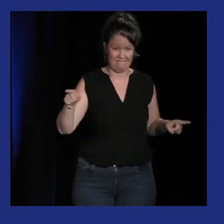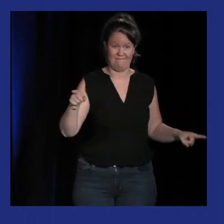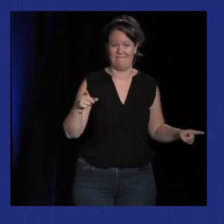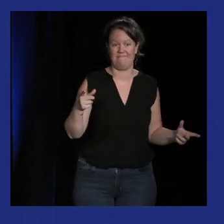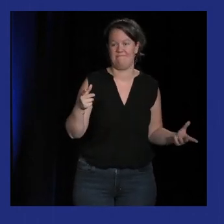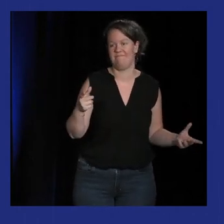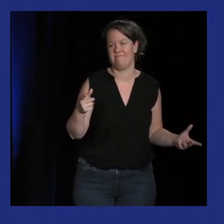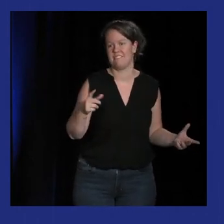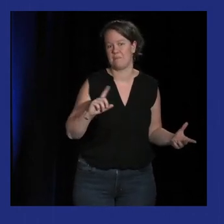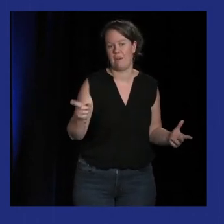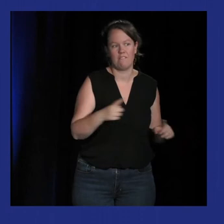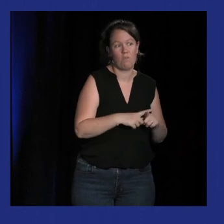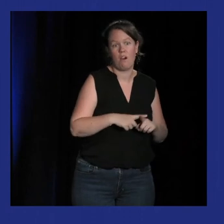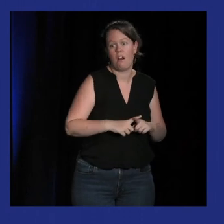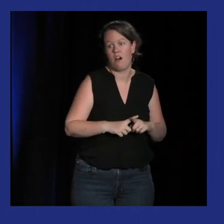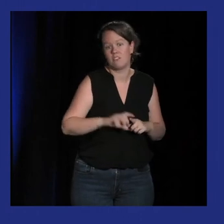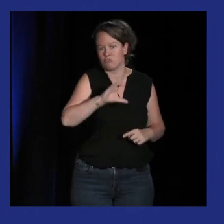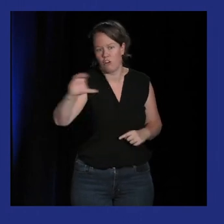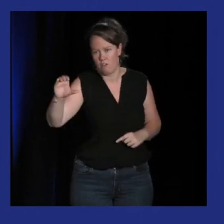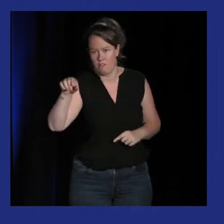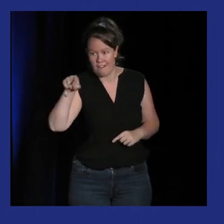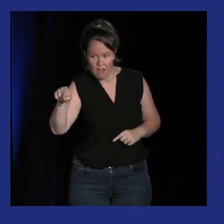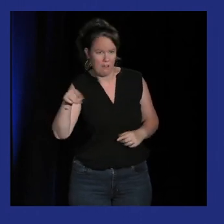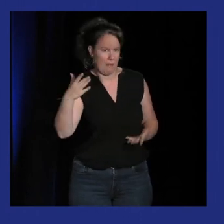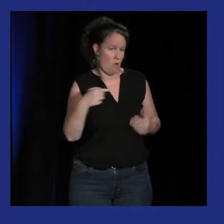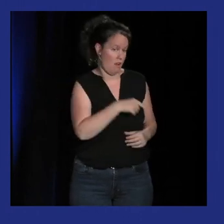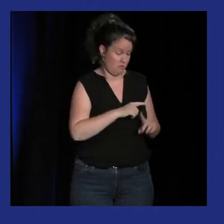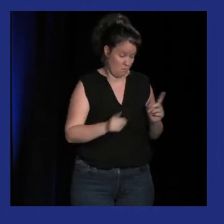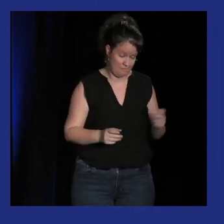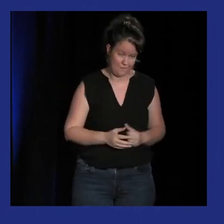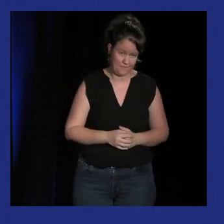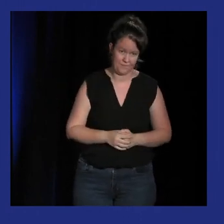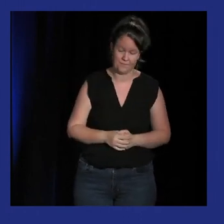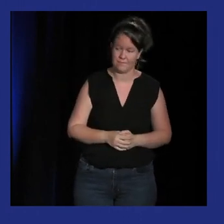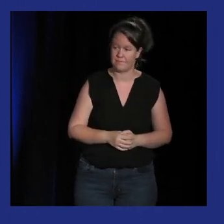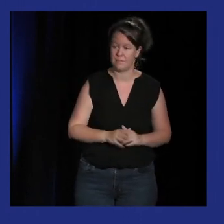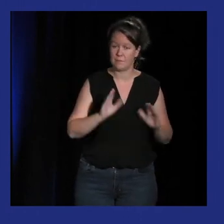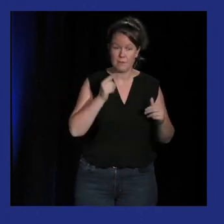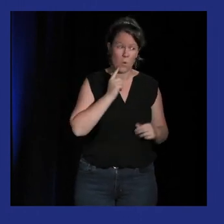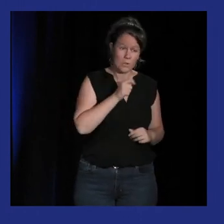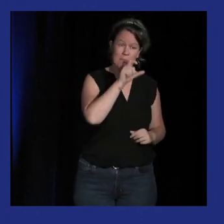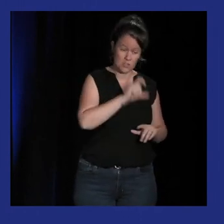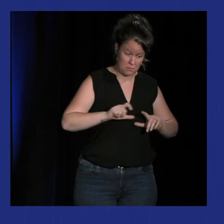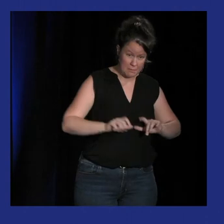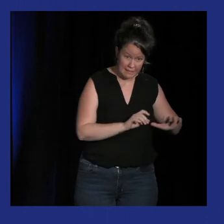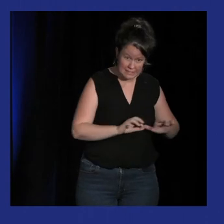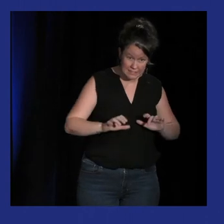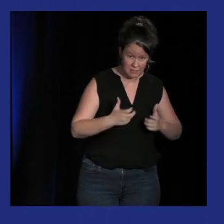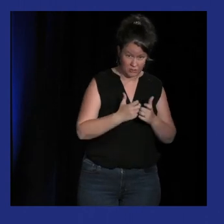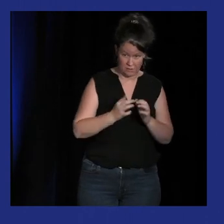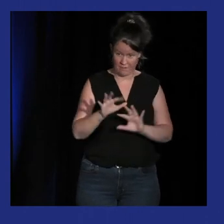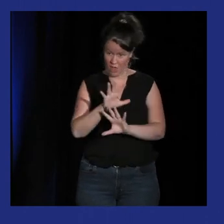qui du simple au centuple arrangé du piano c'est parfois même beaucoup plus compliqué que d'arranger pour